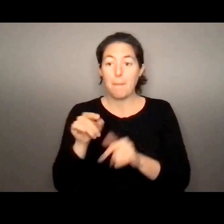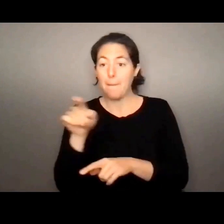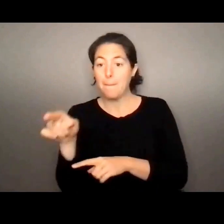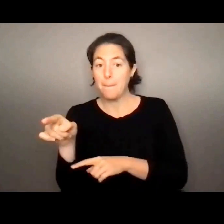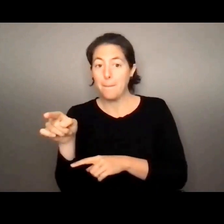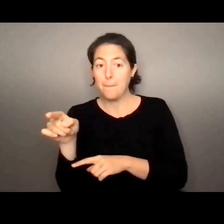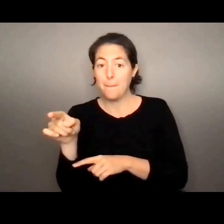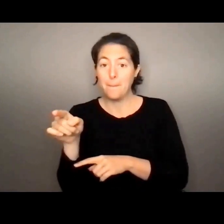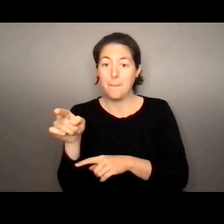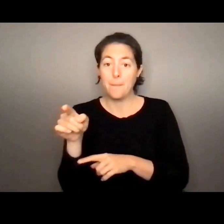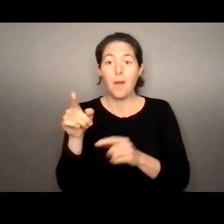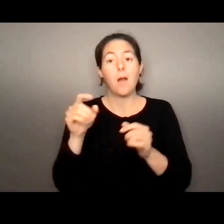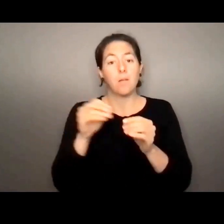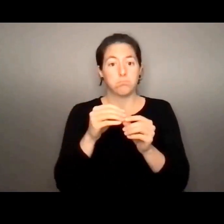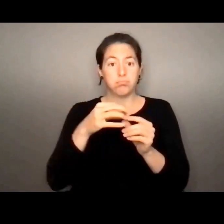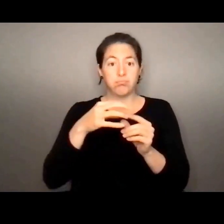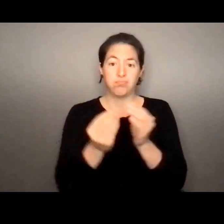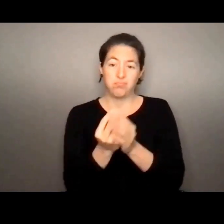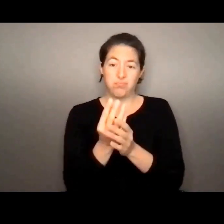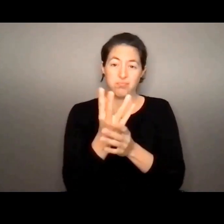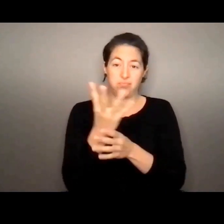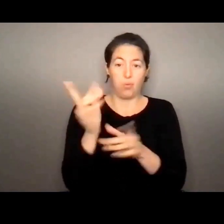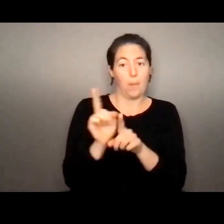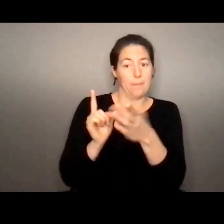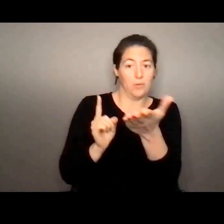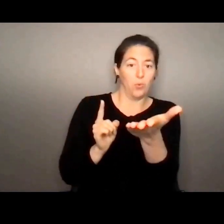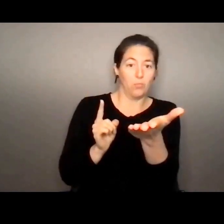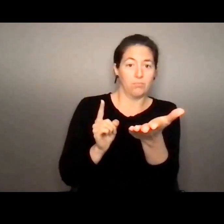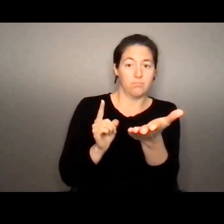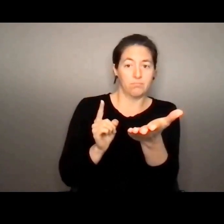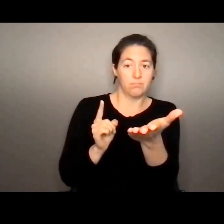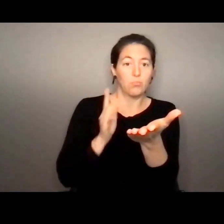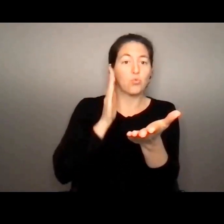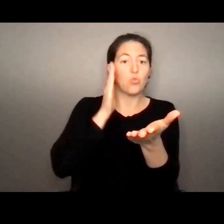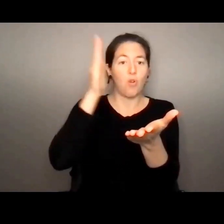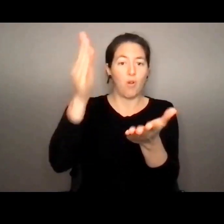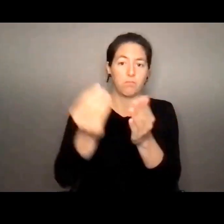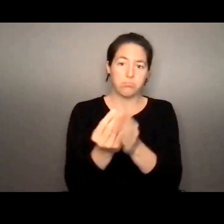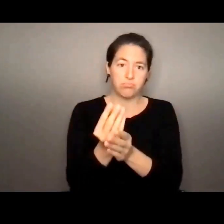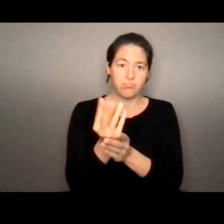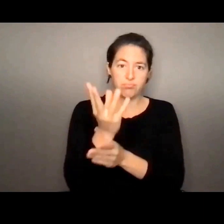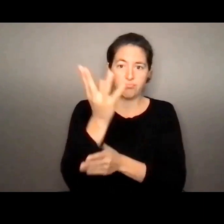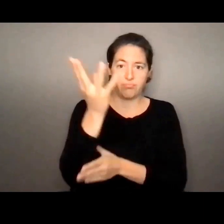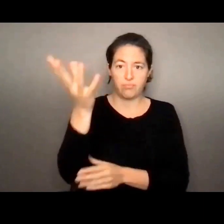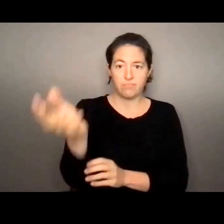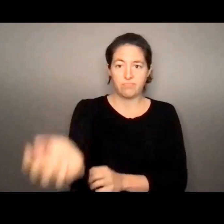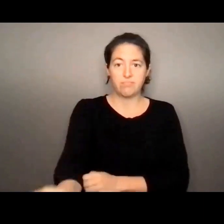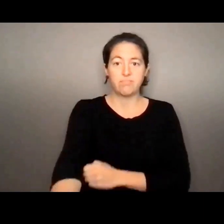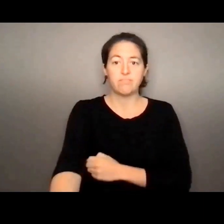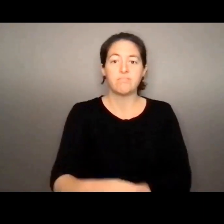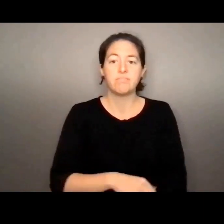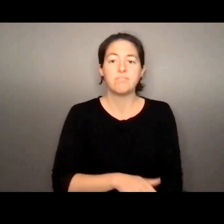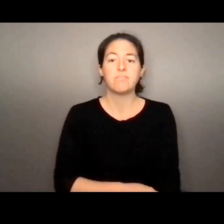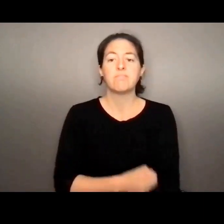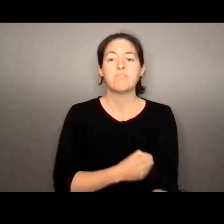même racine va permettre de faire des champignons de ces dimensions-là. Vous voyez? Avec une